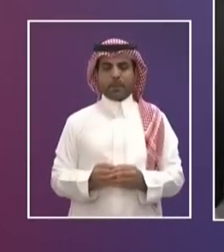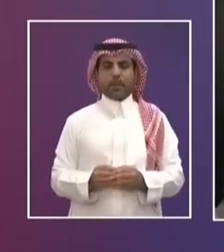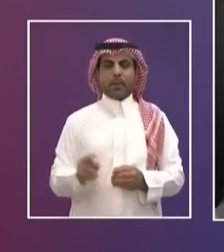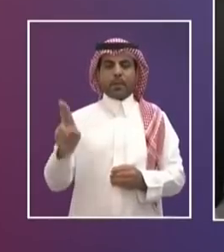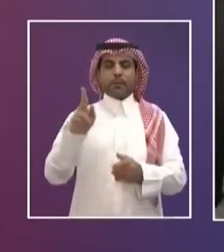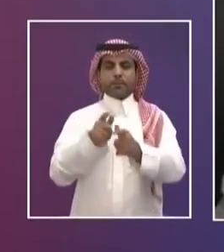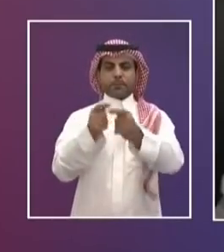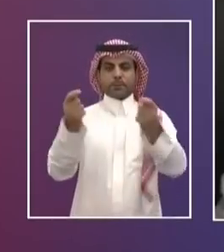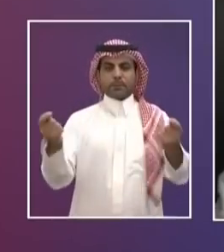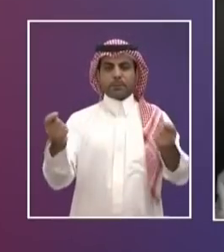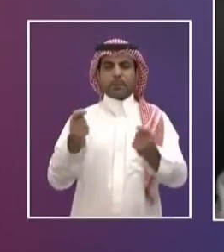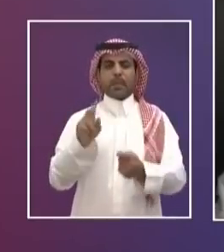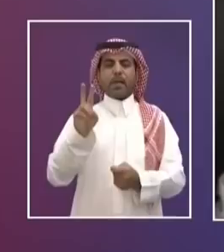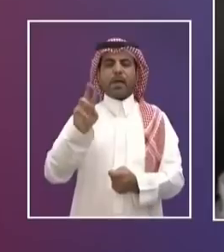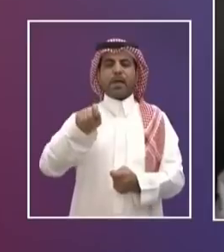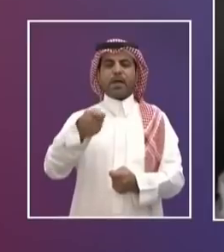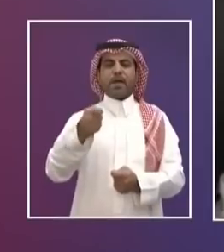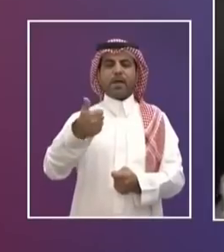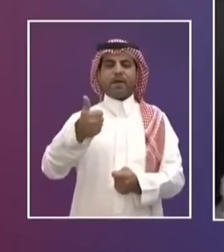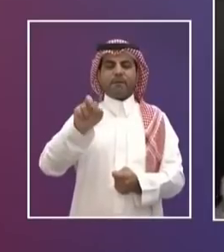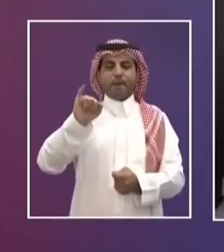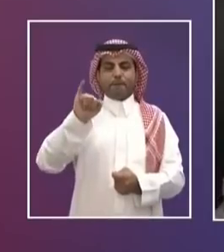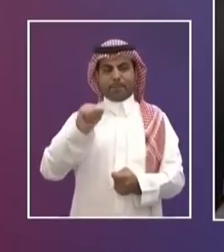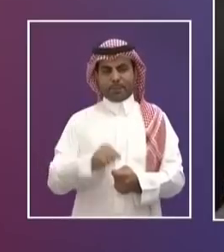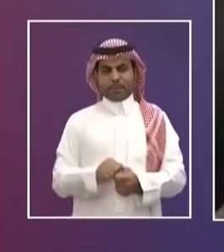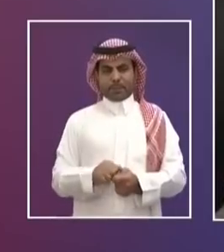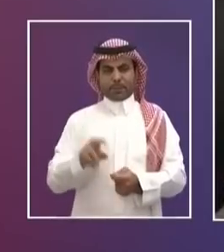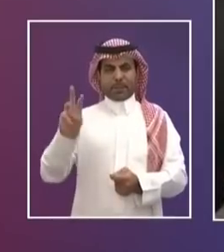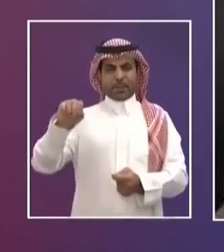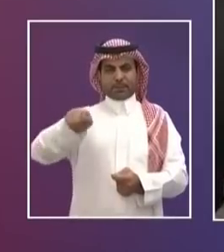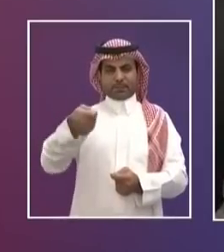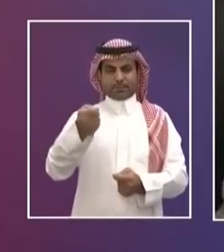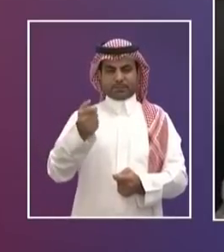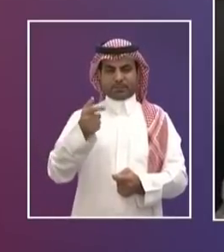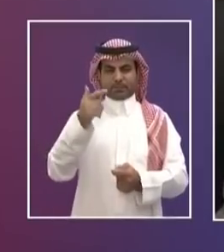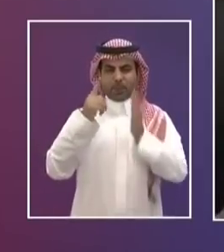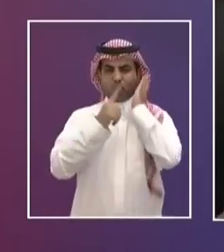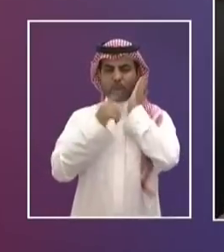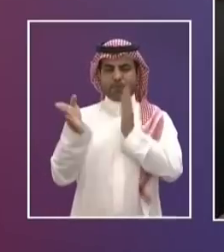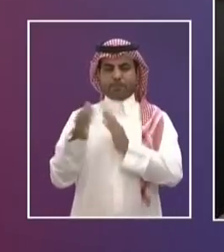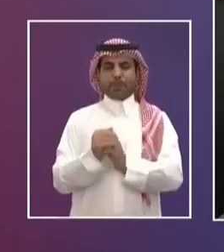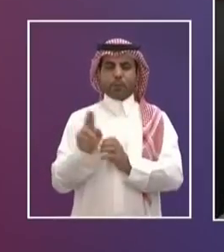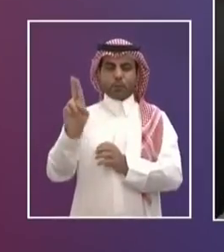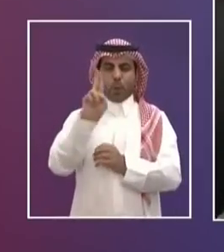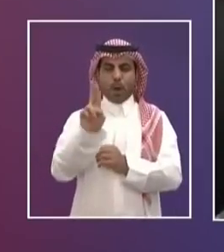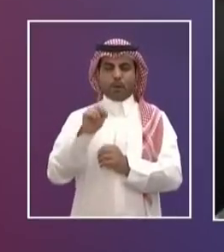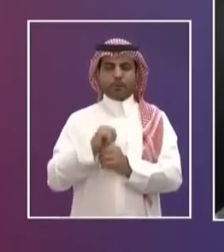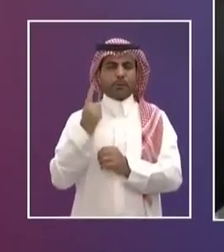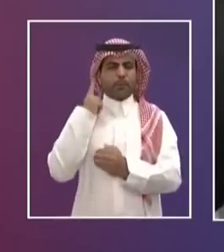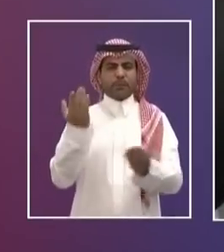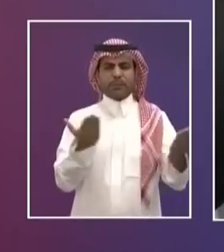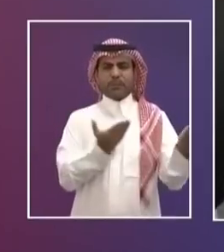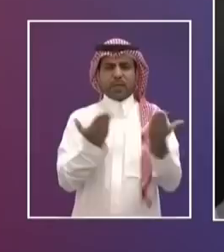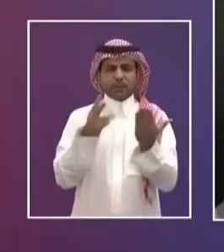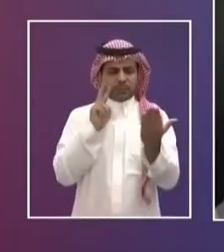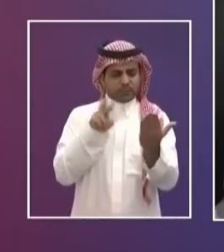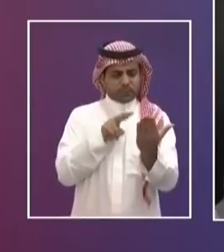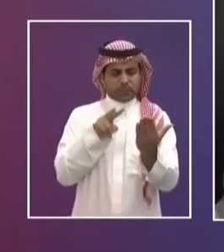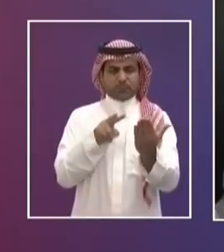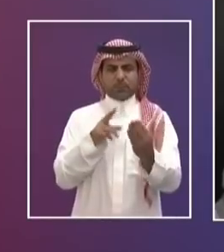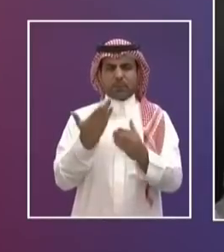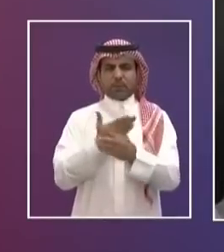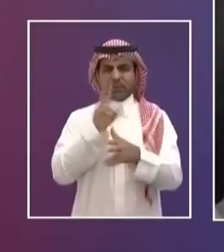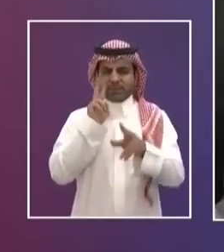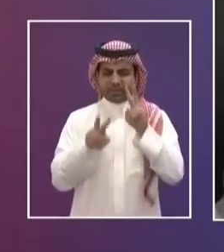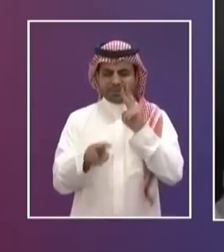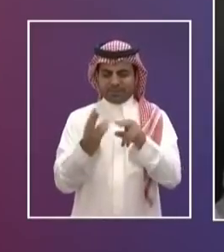القرشي إذاعة UFM. سؤالي موجه للدكتور محمد عبد العلي. ظهرت بعض الدراسات مؤخرا التي تقول أن الأجسام المضادة لدى